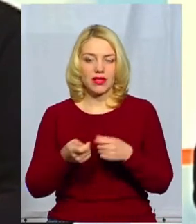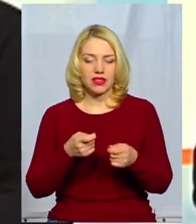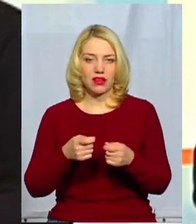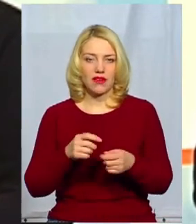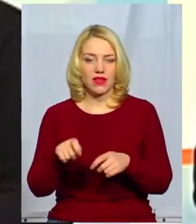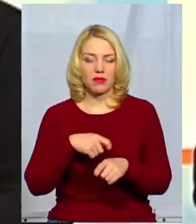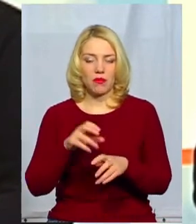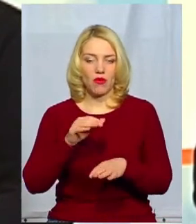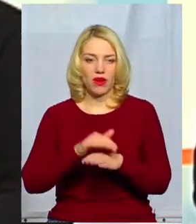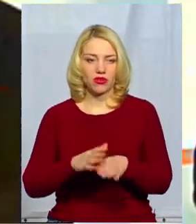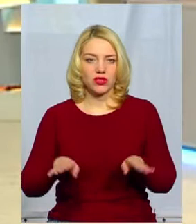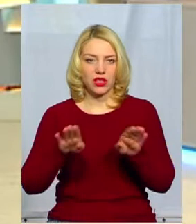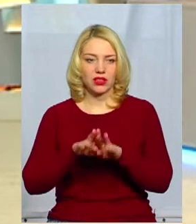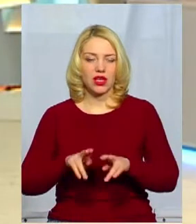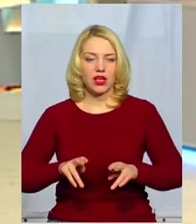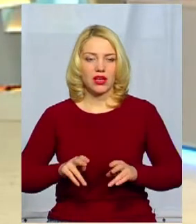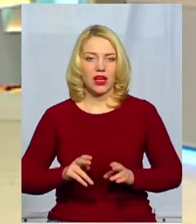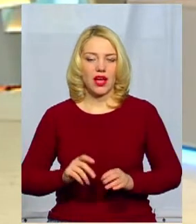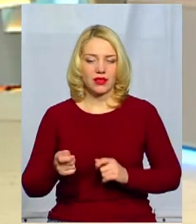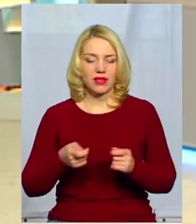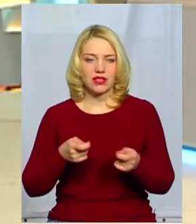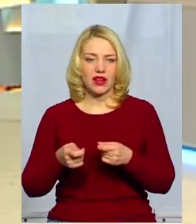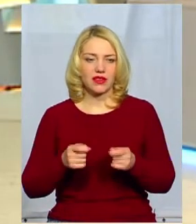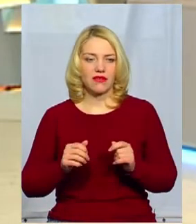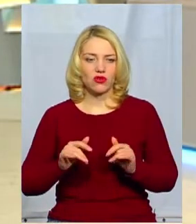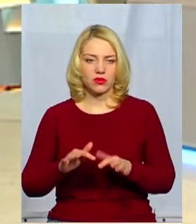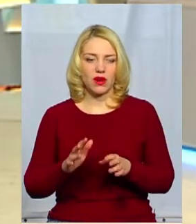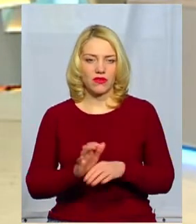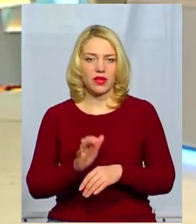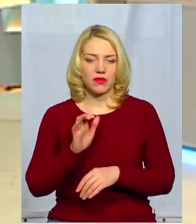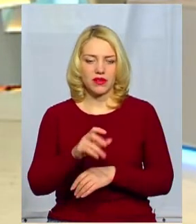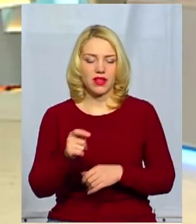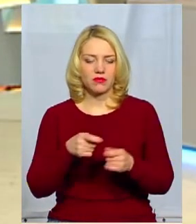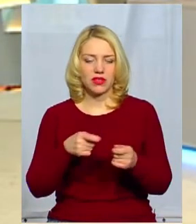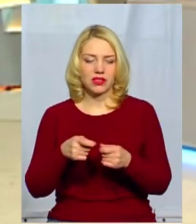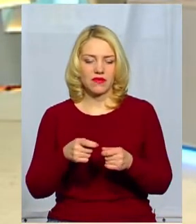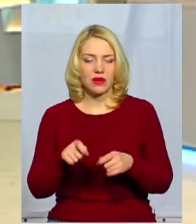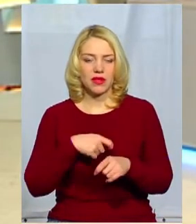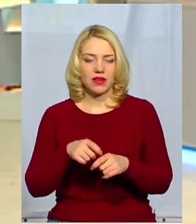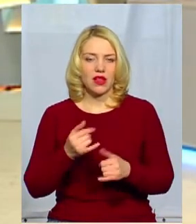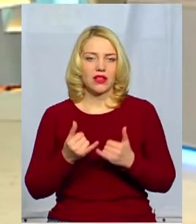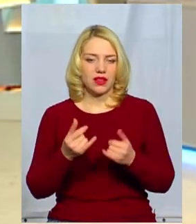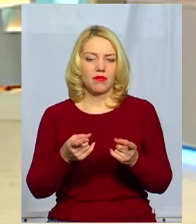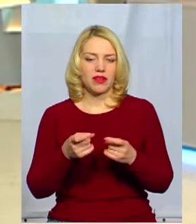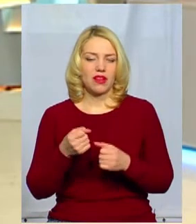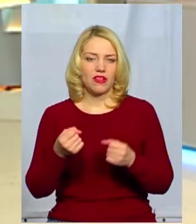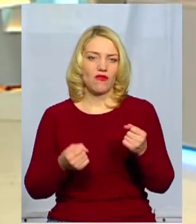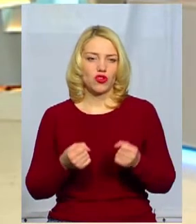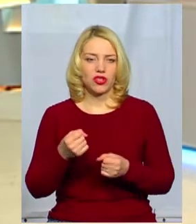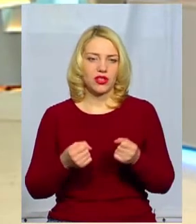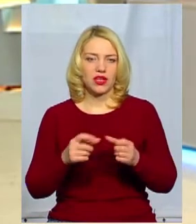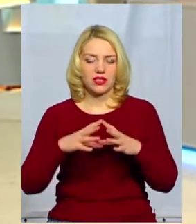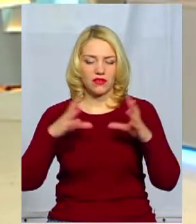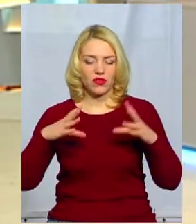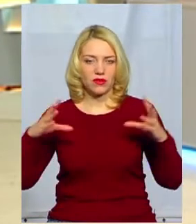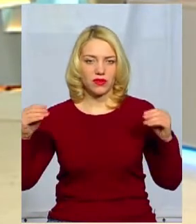матеріалів та по факту закриття адміністративної справи направлено адміністративні матеріали для притягнення водія